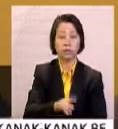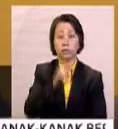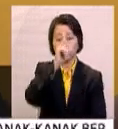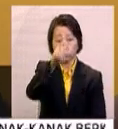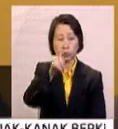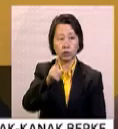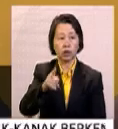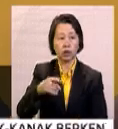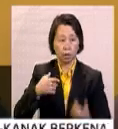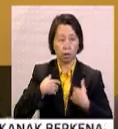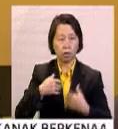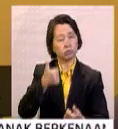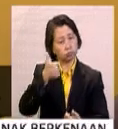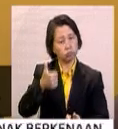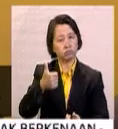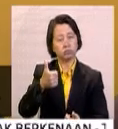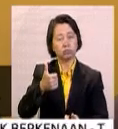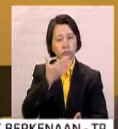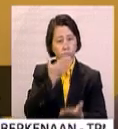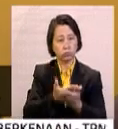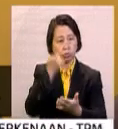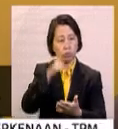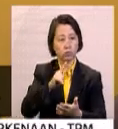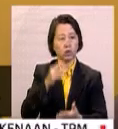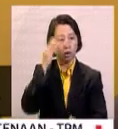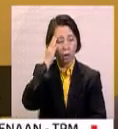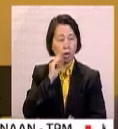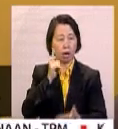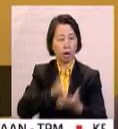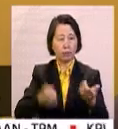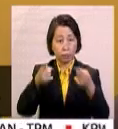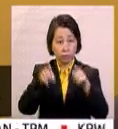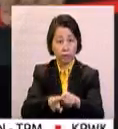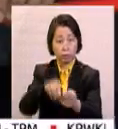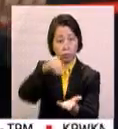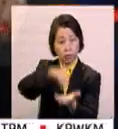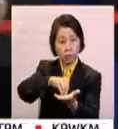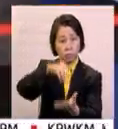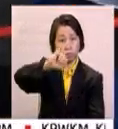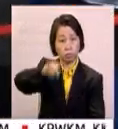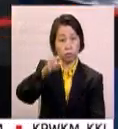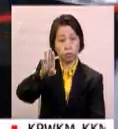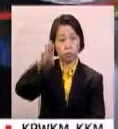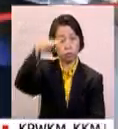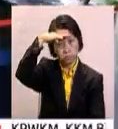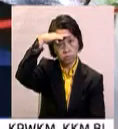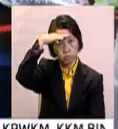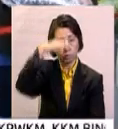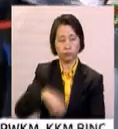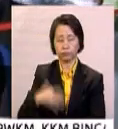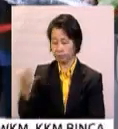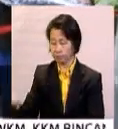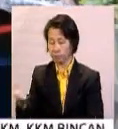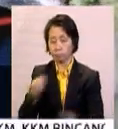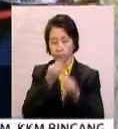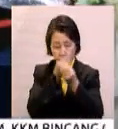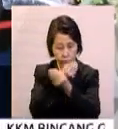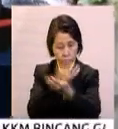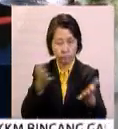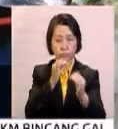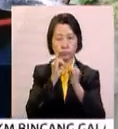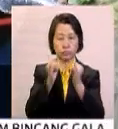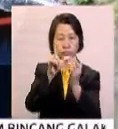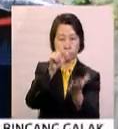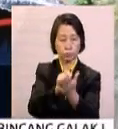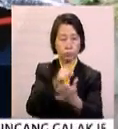sebenarnya adalah berpotensi untuk mengalami apa yang telah berlaku di Johor Bahru Baru. Beliau memaklumkannya dalam sidang